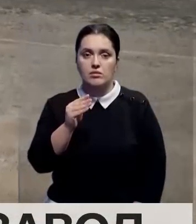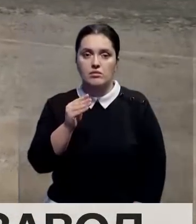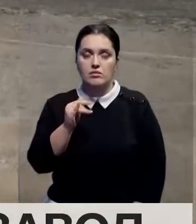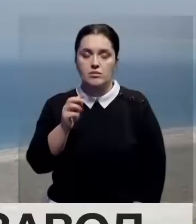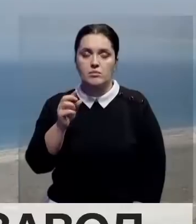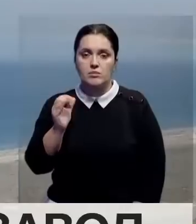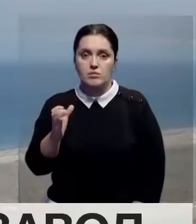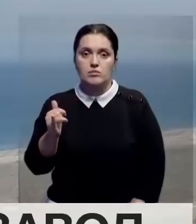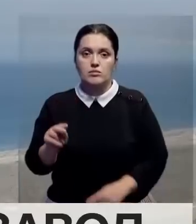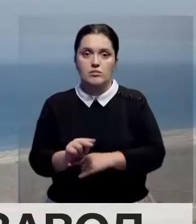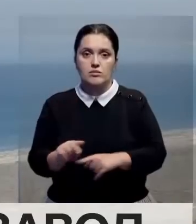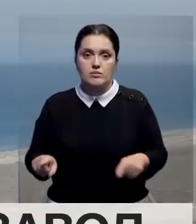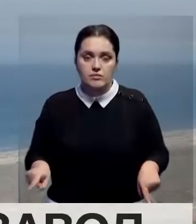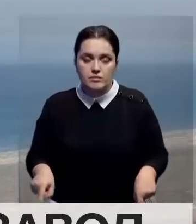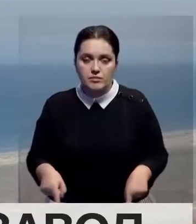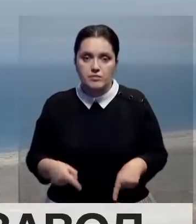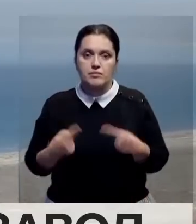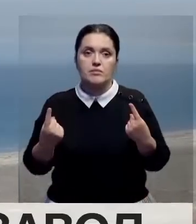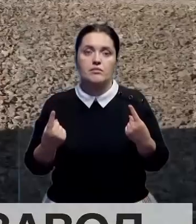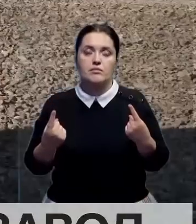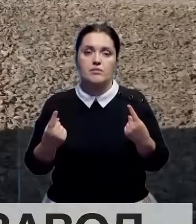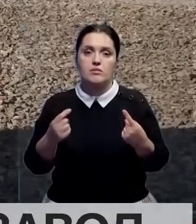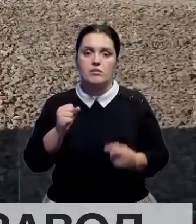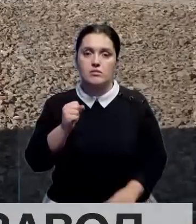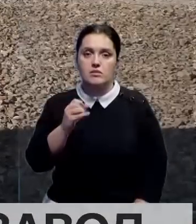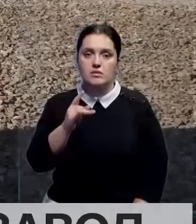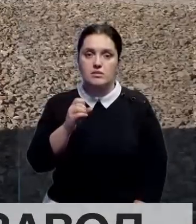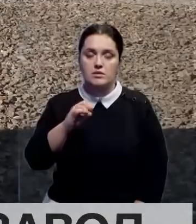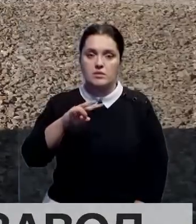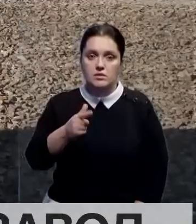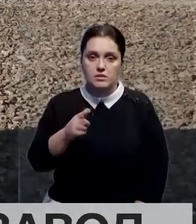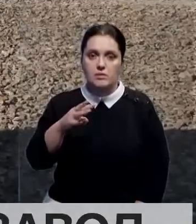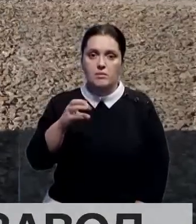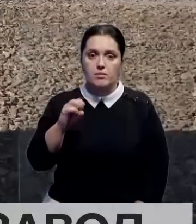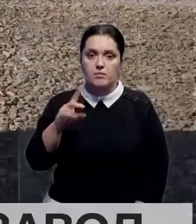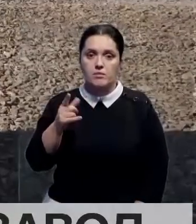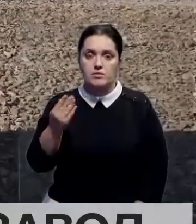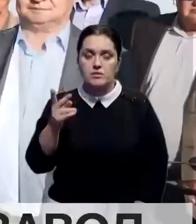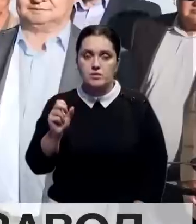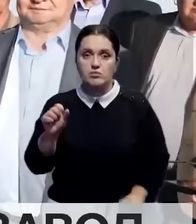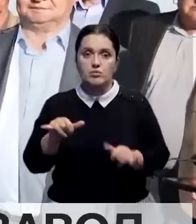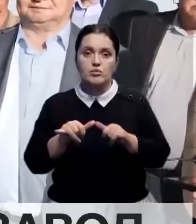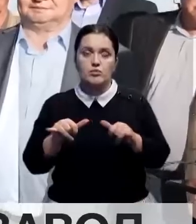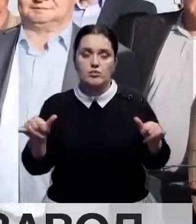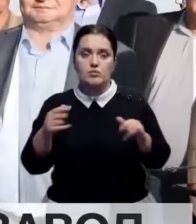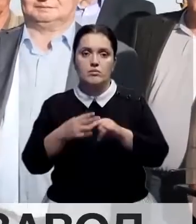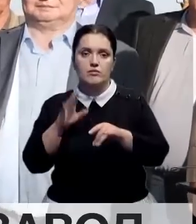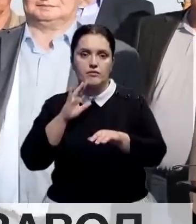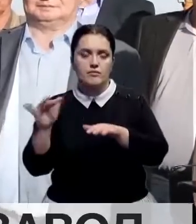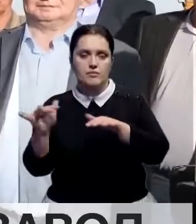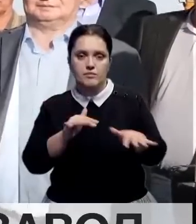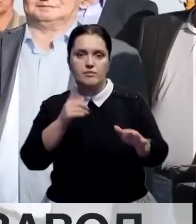идет реконструкция расширения магистрального водовода Астрахань-Мангышлак. Замена двух участков позволит увеличить его пропускную способность